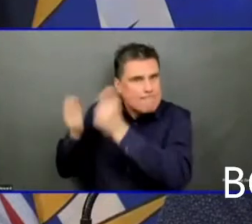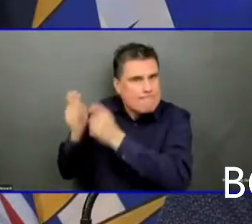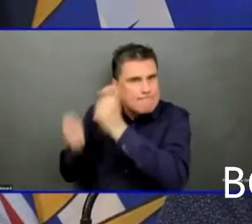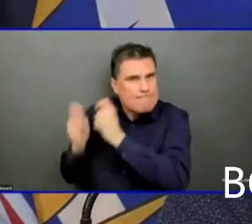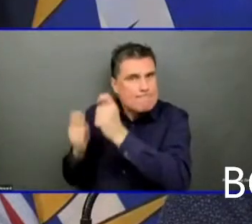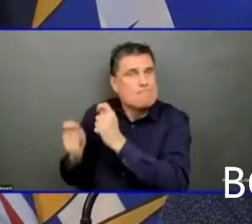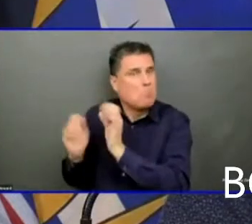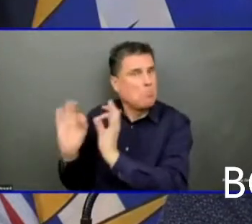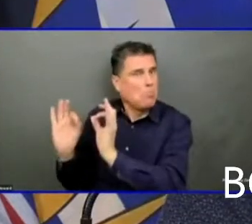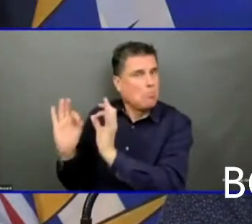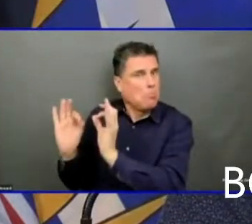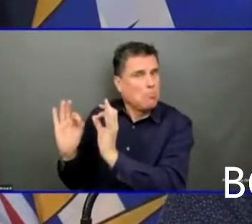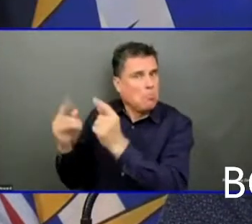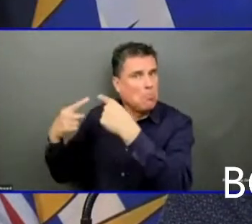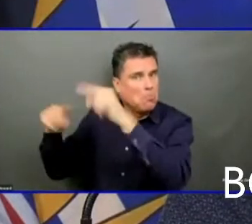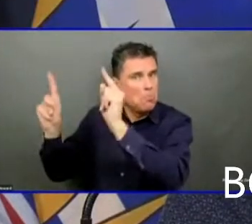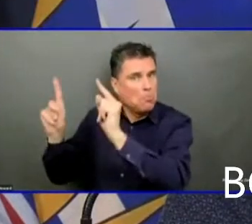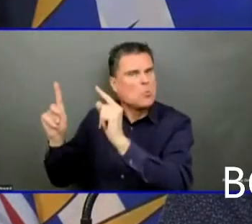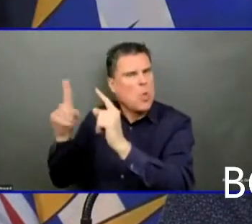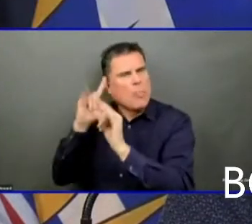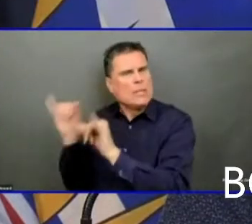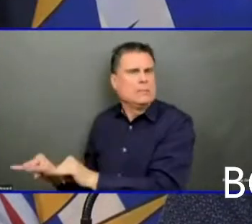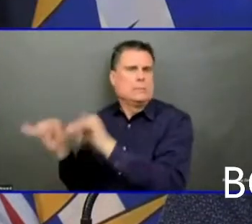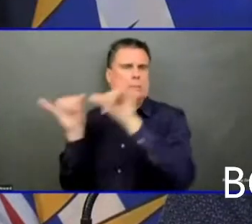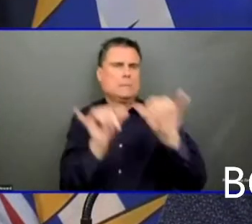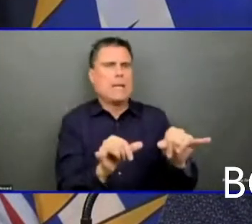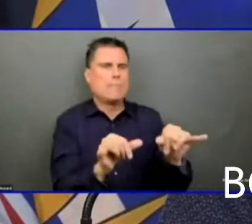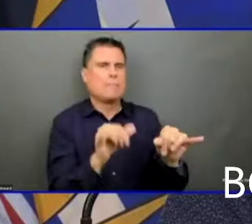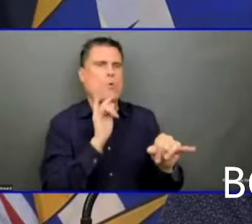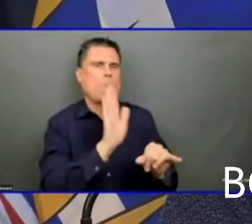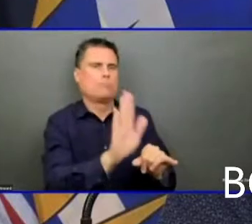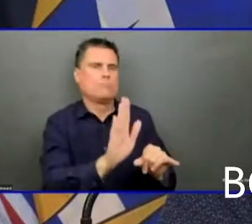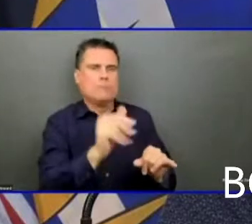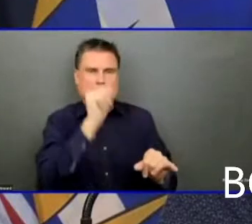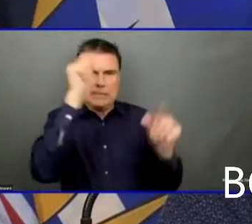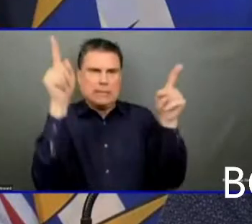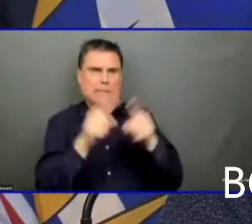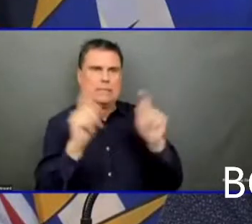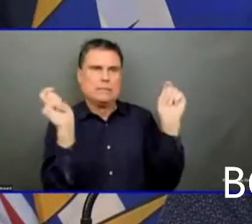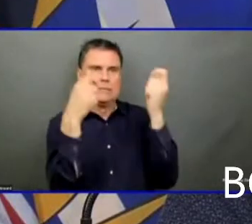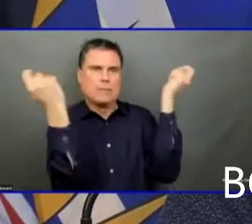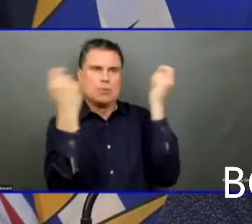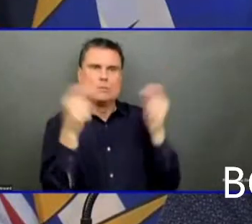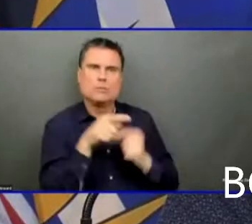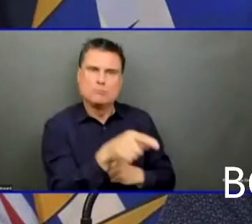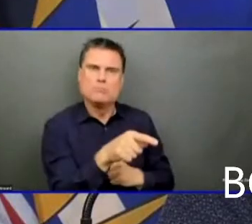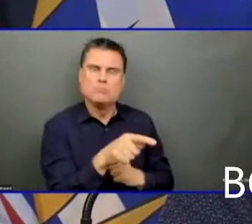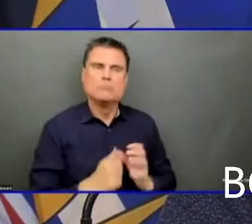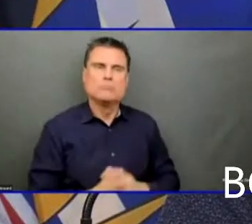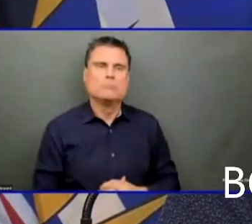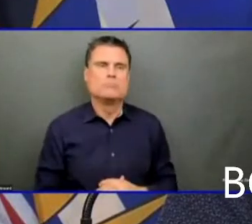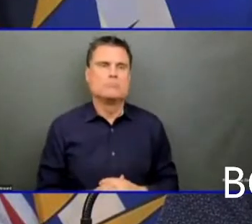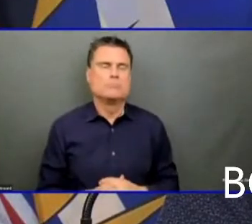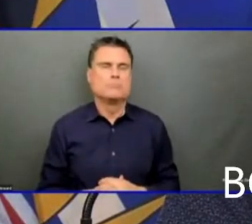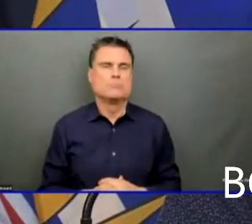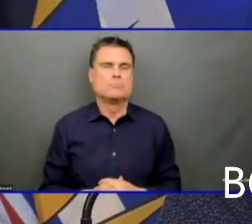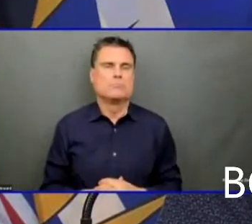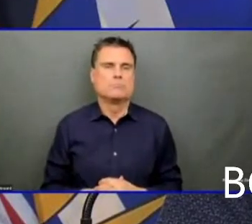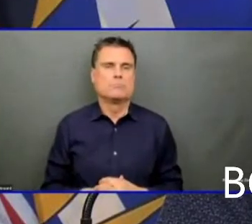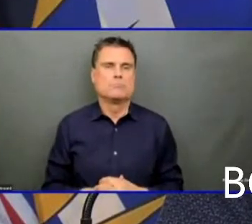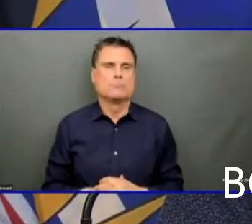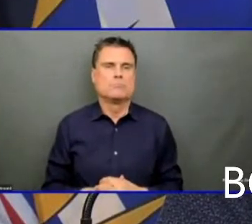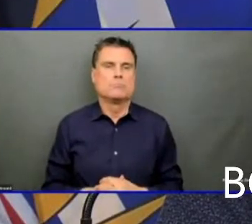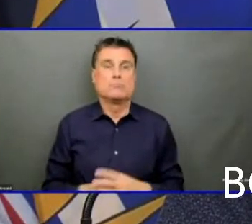祝。所以我也希望大家接下来的这些这个庆祝活动也像庆祝中国新年那样去。 Given the magnitude of